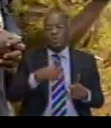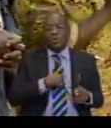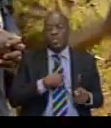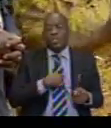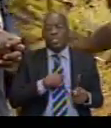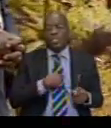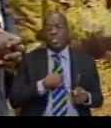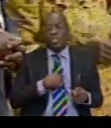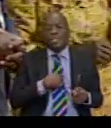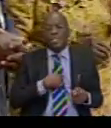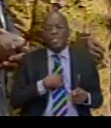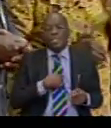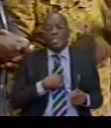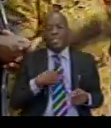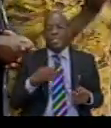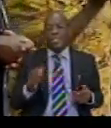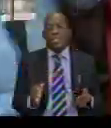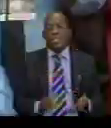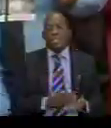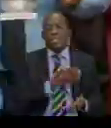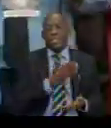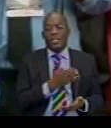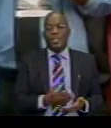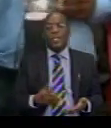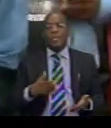Oh, my Lord is